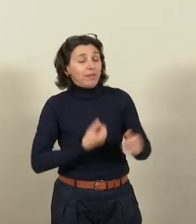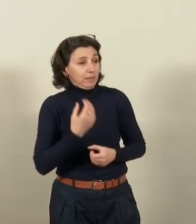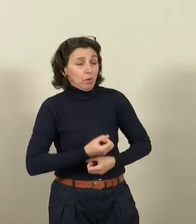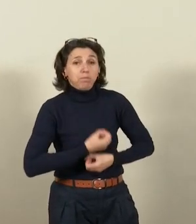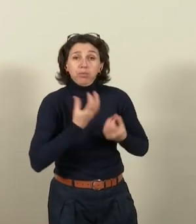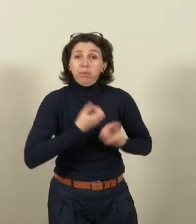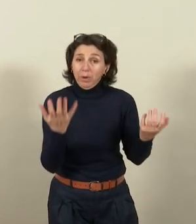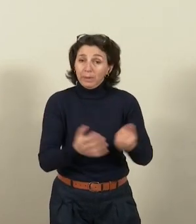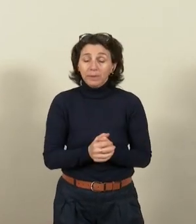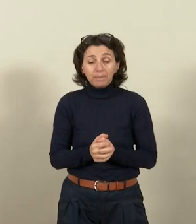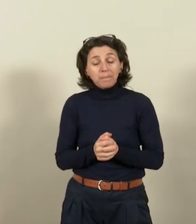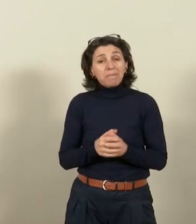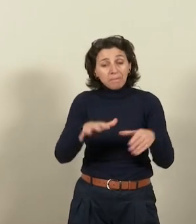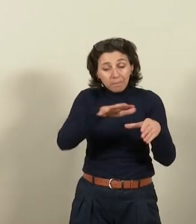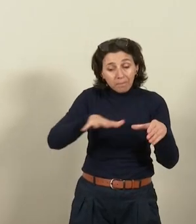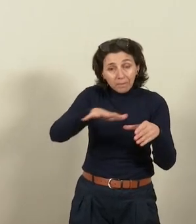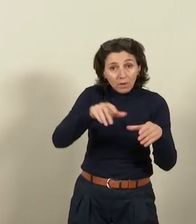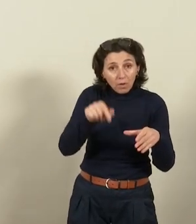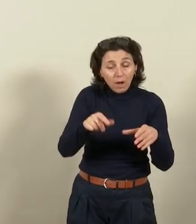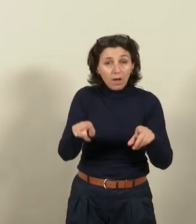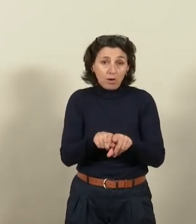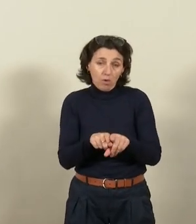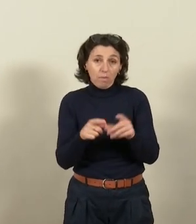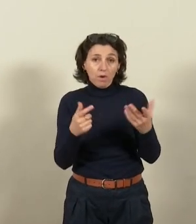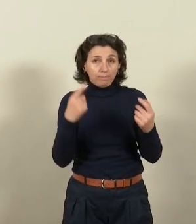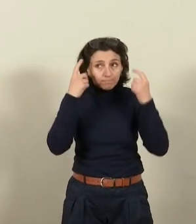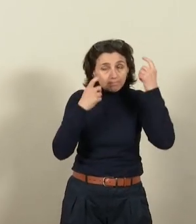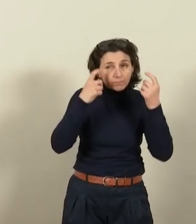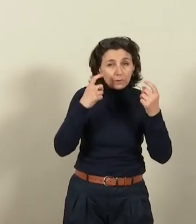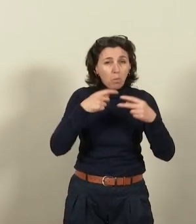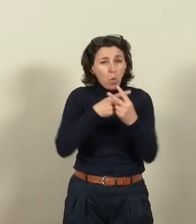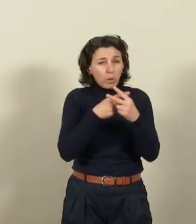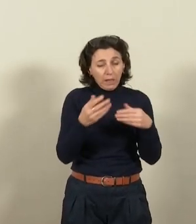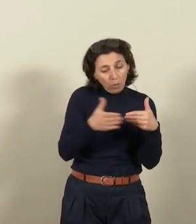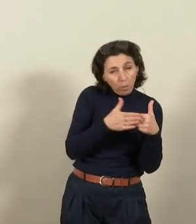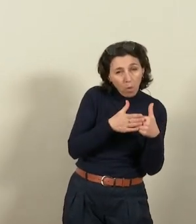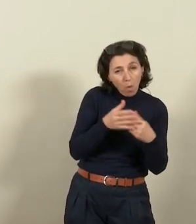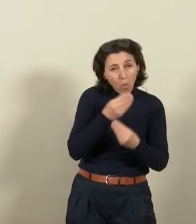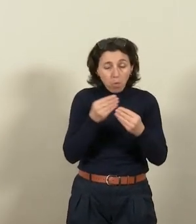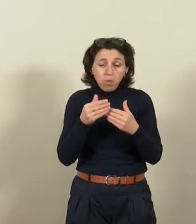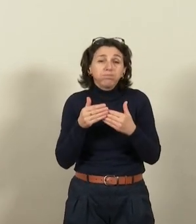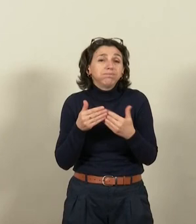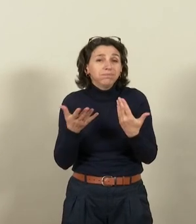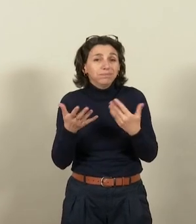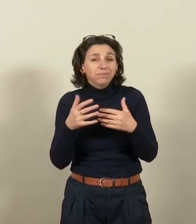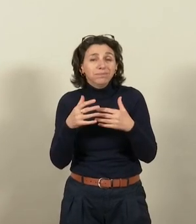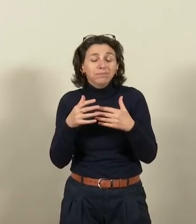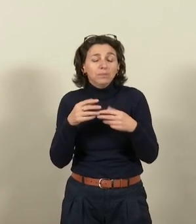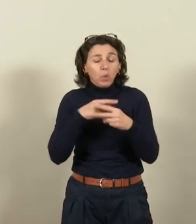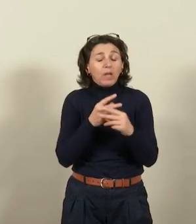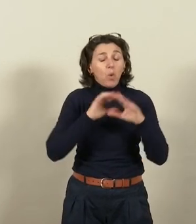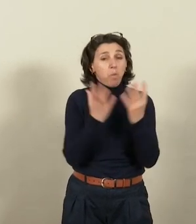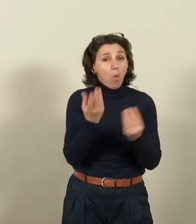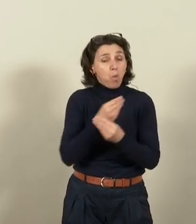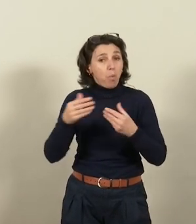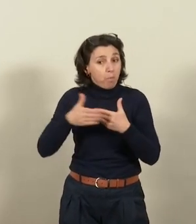permettent aussi de mieux penser cette articulation entre outils globaux et proximité d'autre part le respect